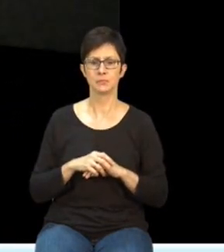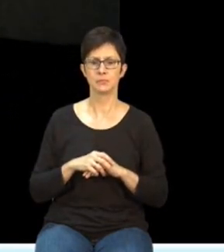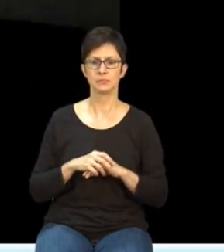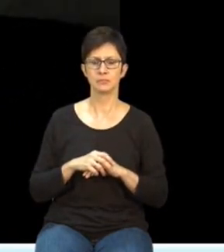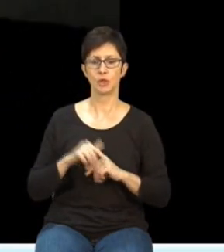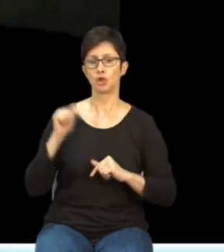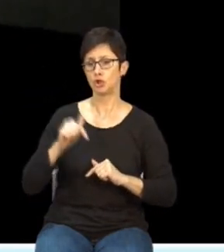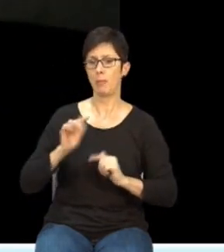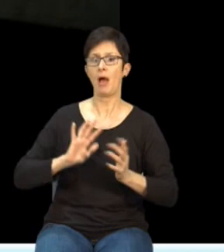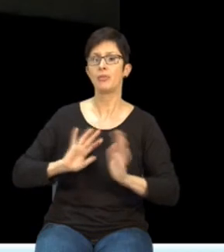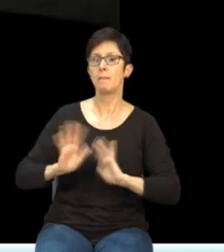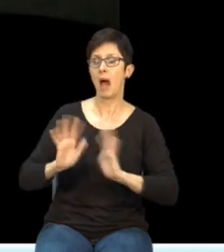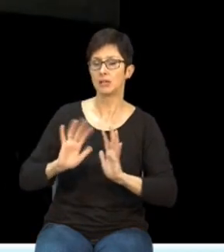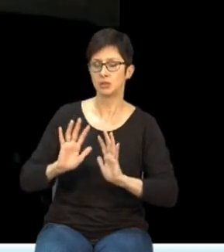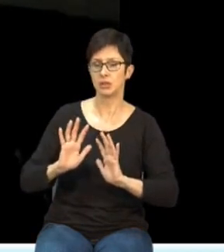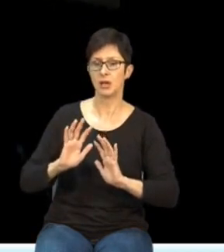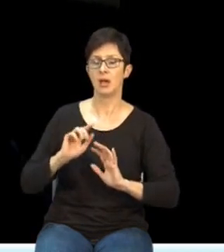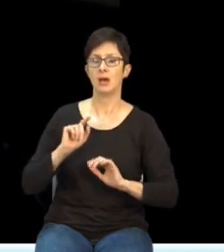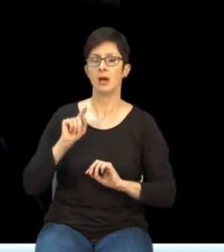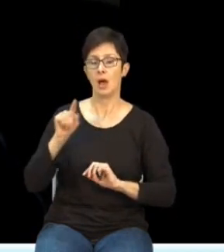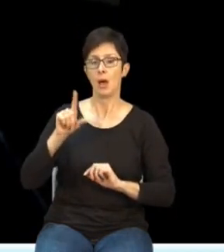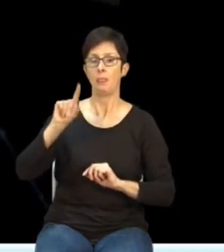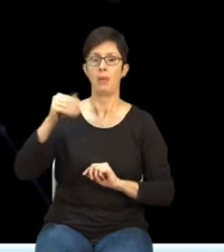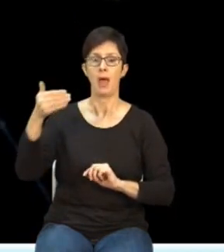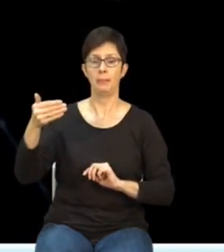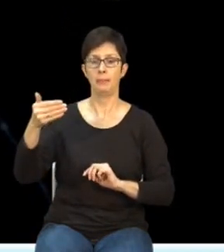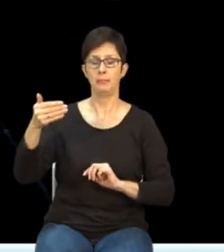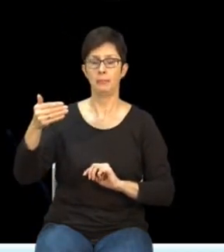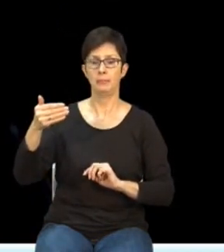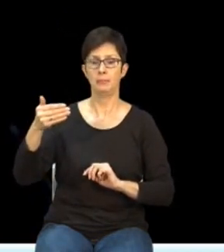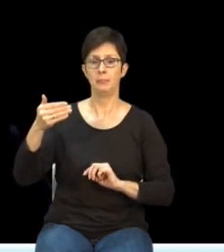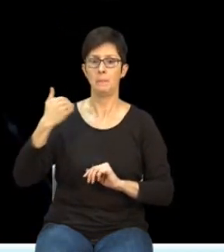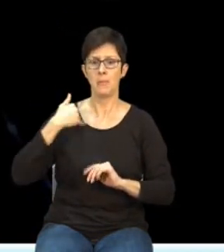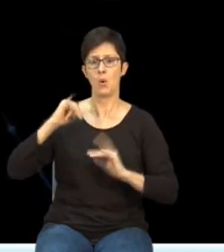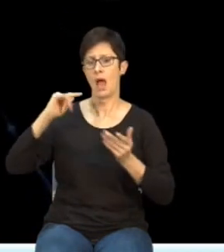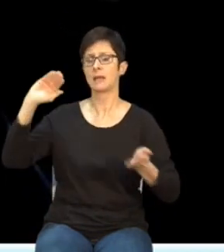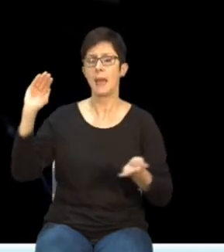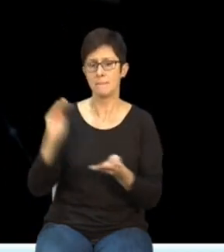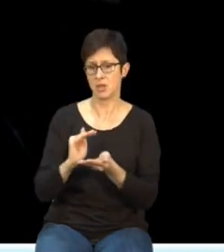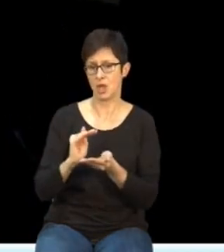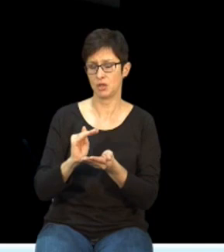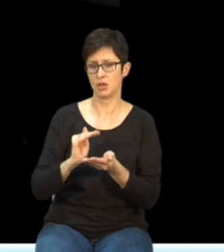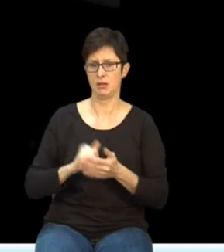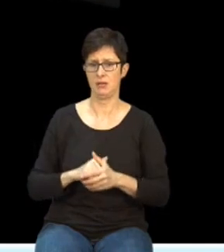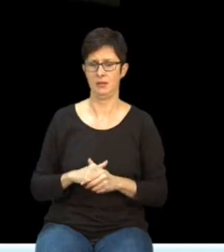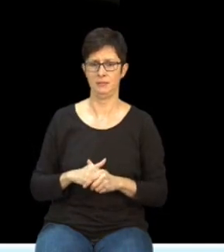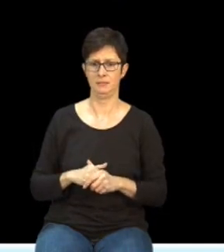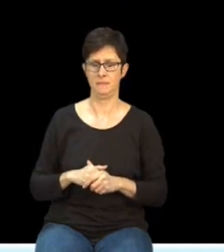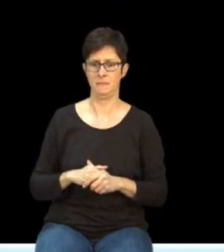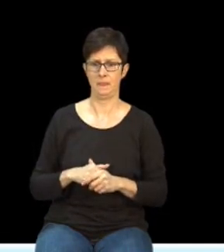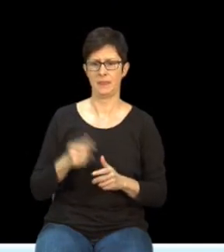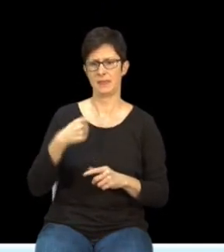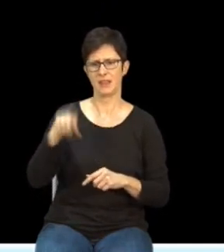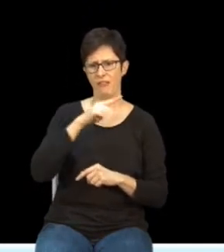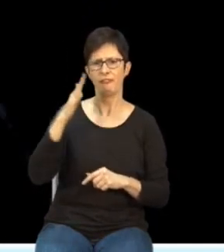K2 cioto żeby rzeczywiście te pola były jak najmniejsze nie był jak państwo